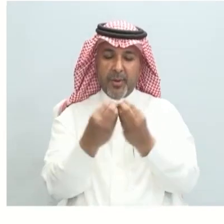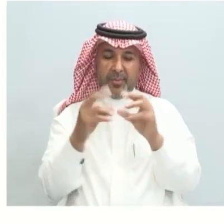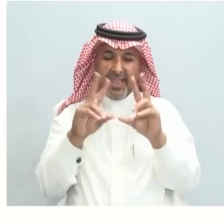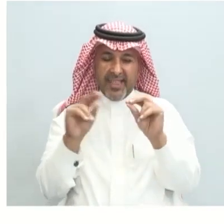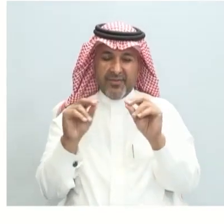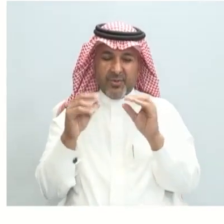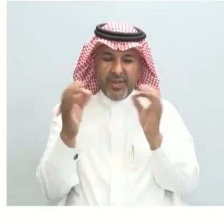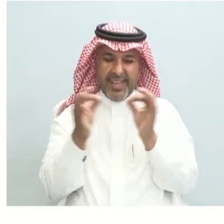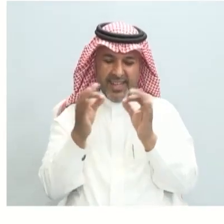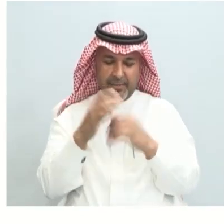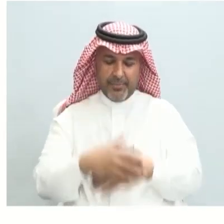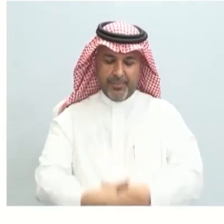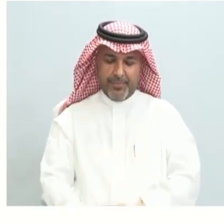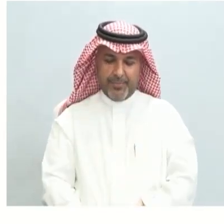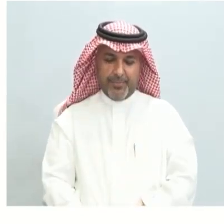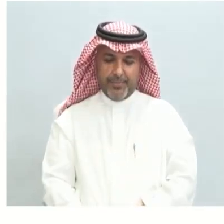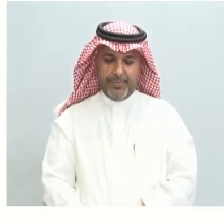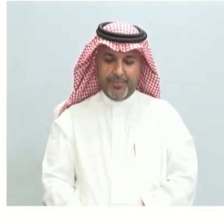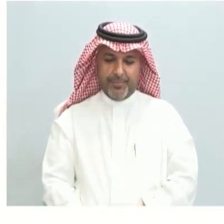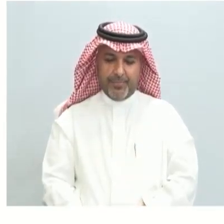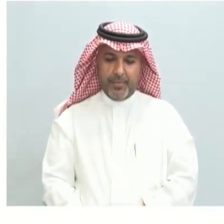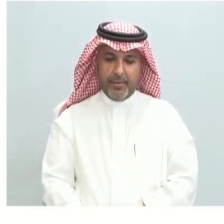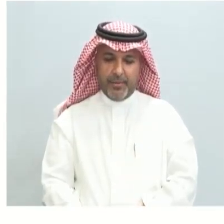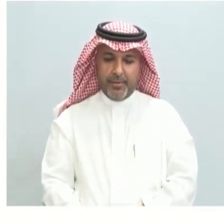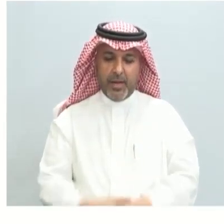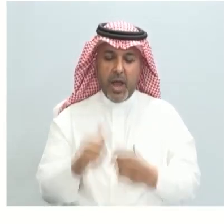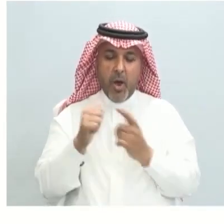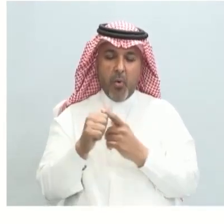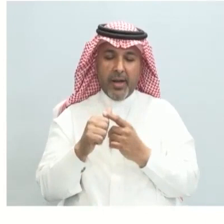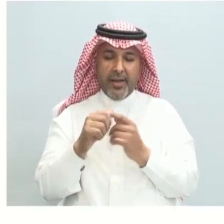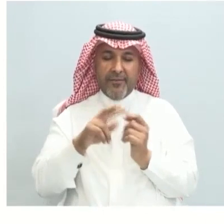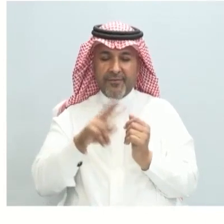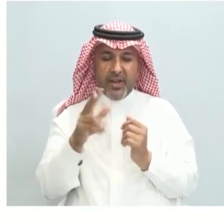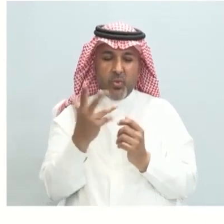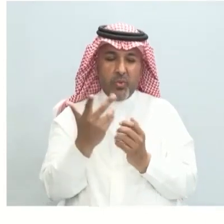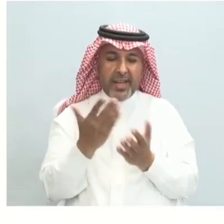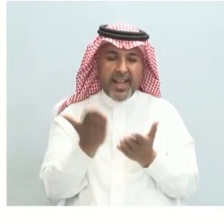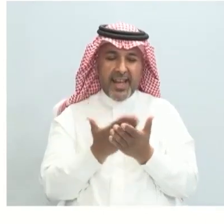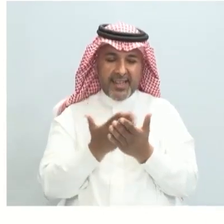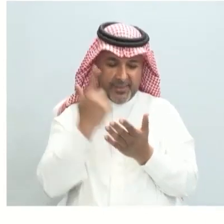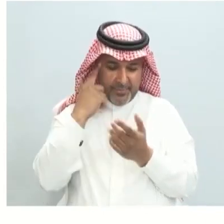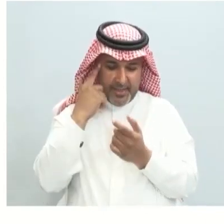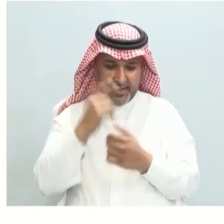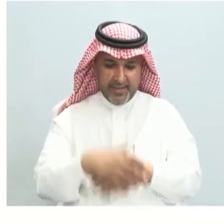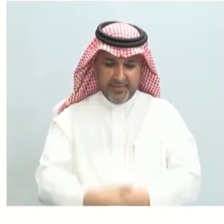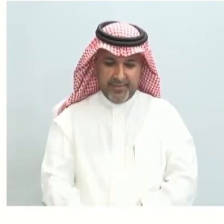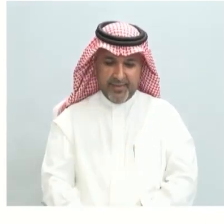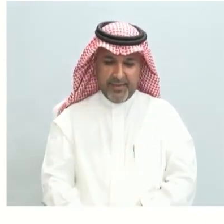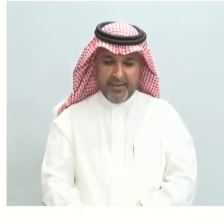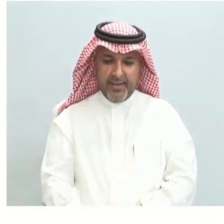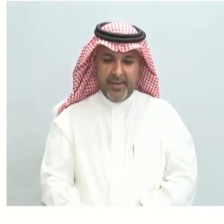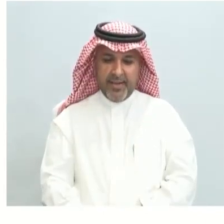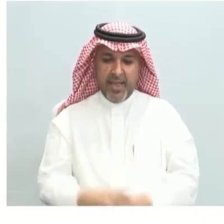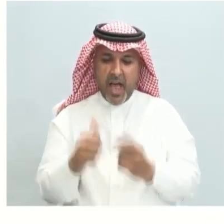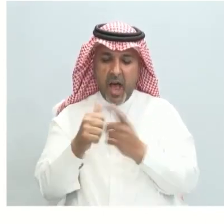إذاً ما الفرق بين الدالتين؟ الفرق فقط في الرسم البداية. يعني هنا البداية عند الصفر ثم تصير واحد ثم تصير صفر سالب واحد